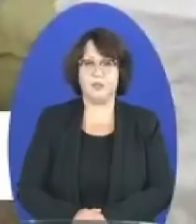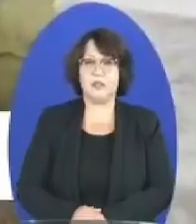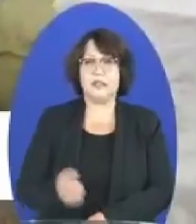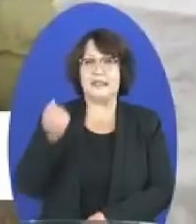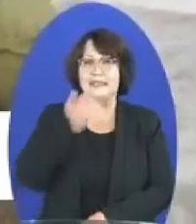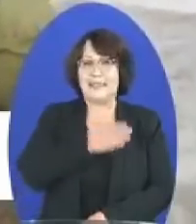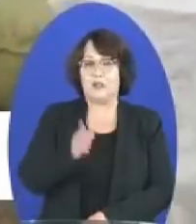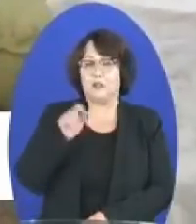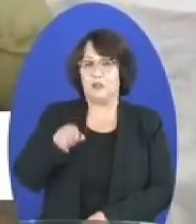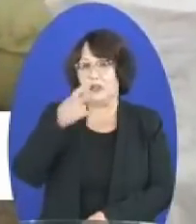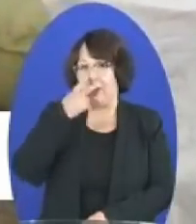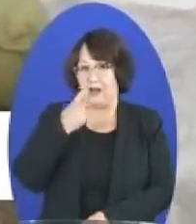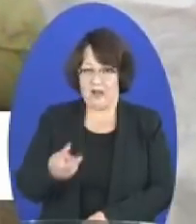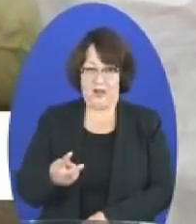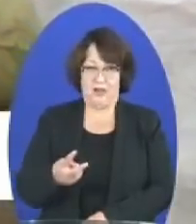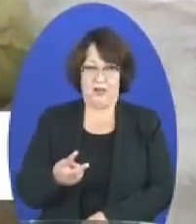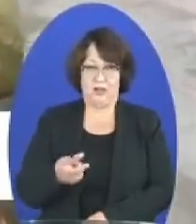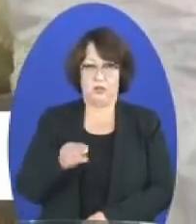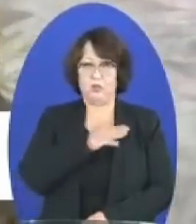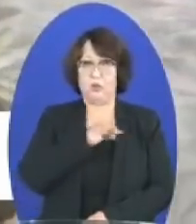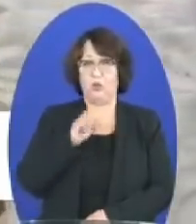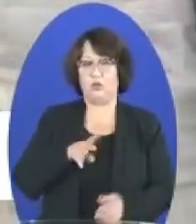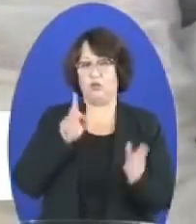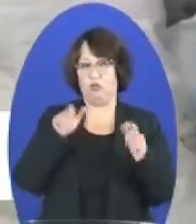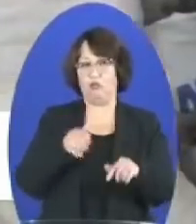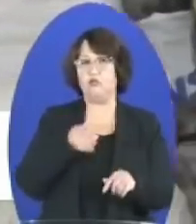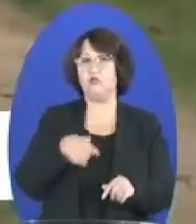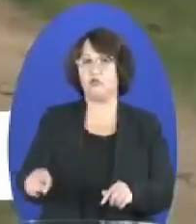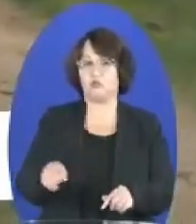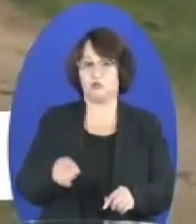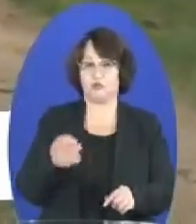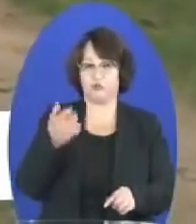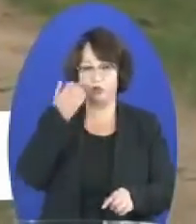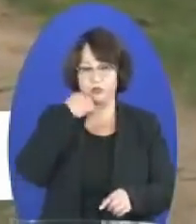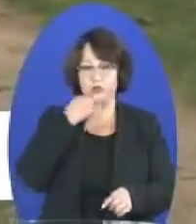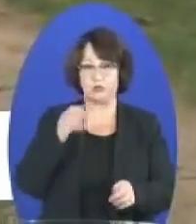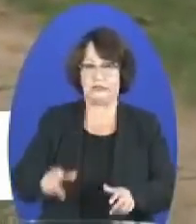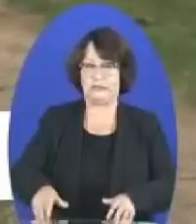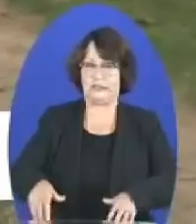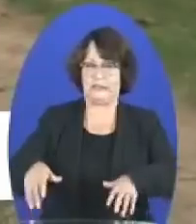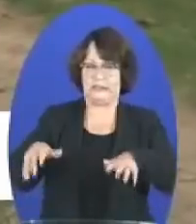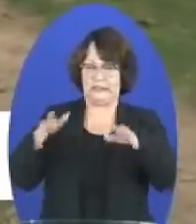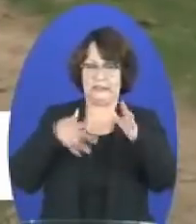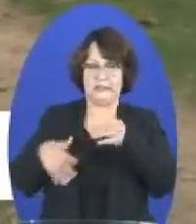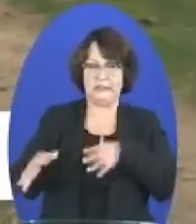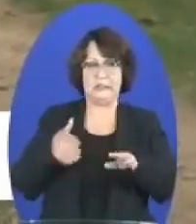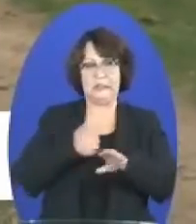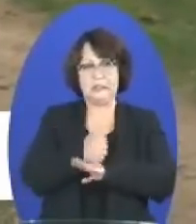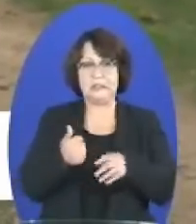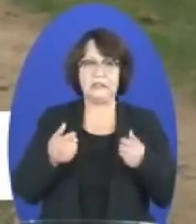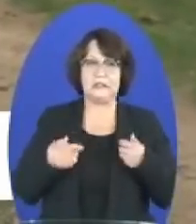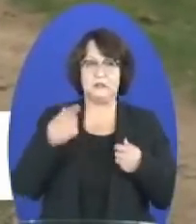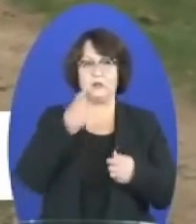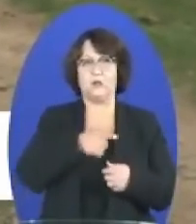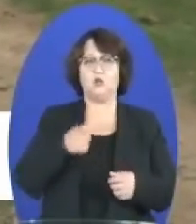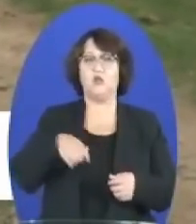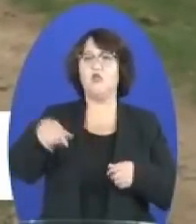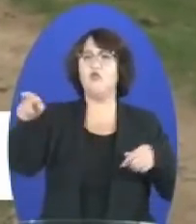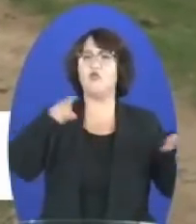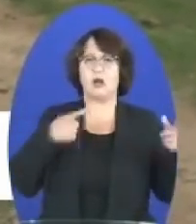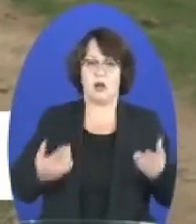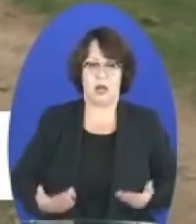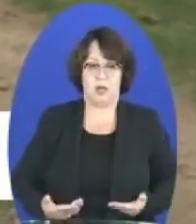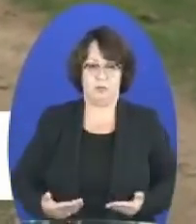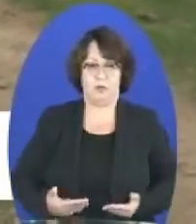Өдөрч таагүй яг одоо хард авч байгаа бол энэ бол туулгаас нь хэдхэн метрийн зайд байгаа хог. За тэгэхээр энэ энийгүр зорчиж байгаа аялагчид болон за энд суурьшил байгаа